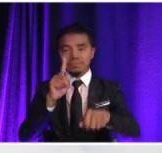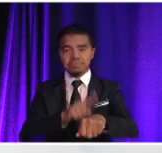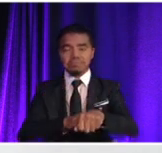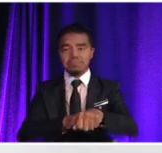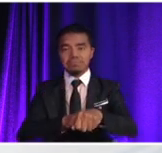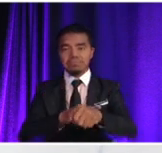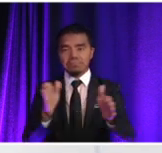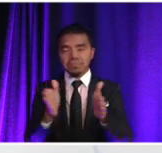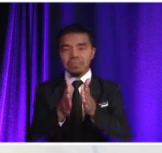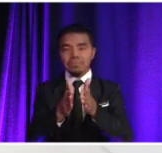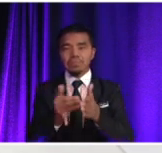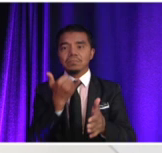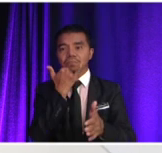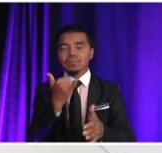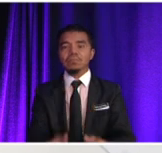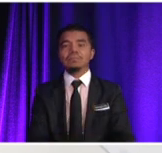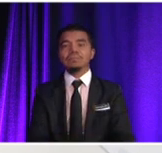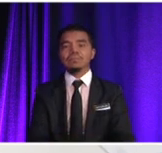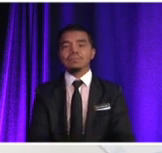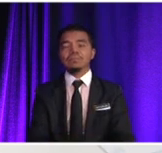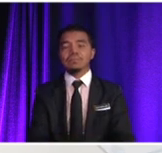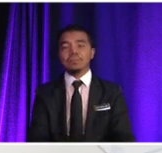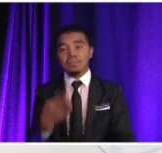memberi manfaat kepada masyarakat